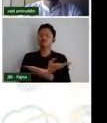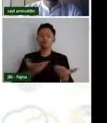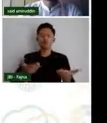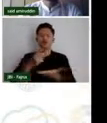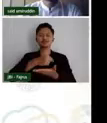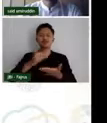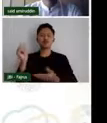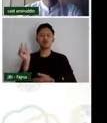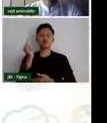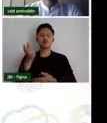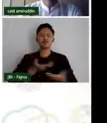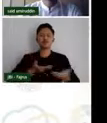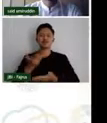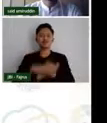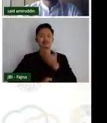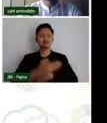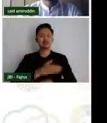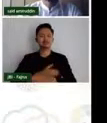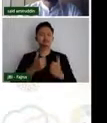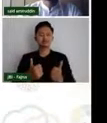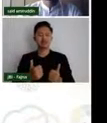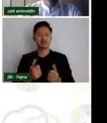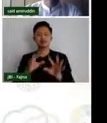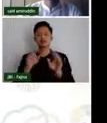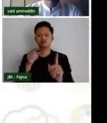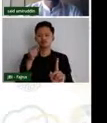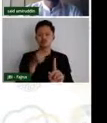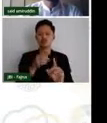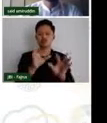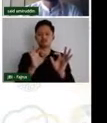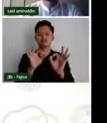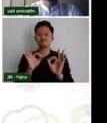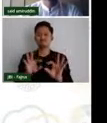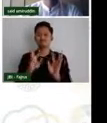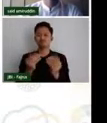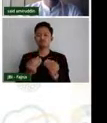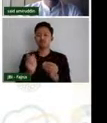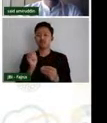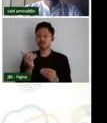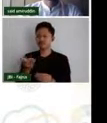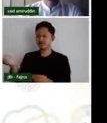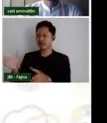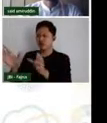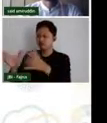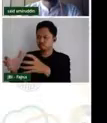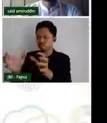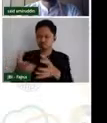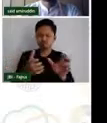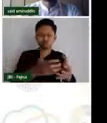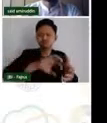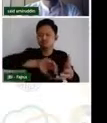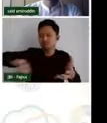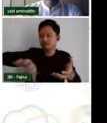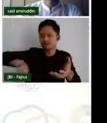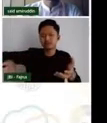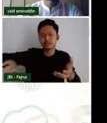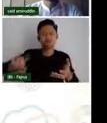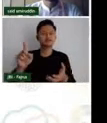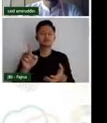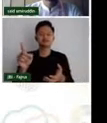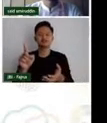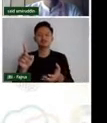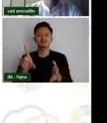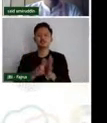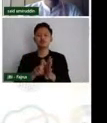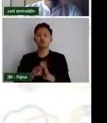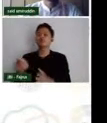inklusi. Karena apa? Kita tidak bisa mengkotak-kotakan mereka, tidak bisa mengatakan bahwa hanya sekolah inklusi